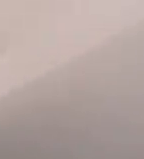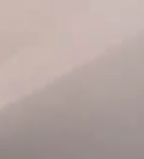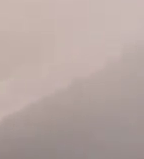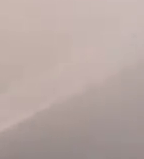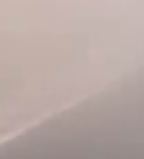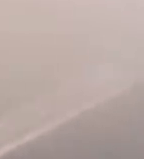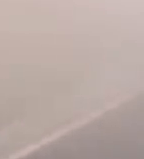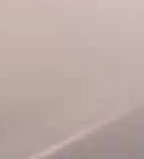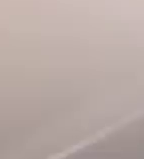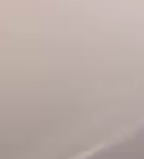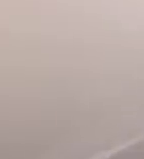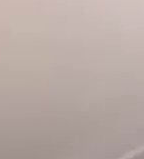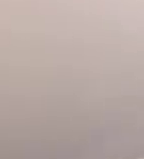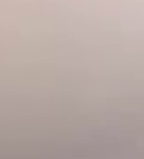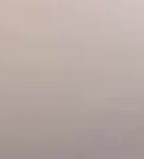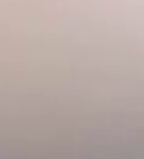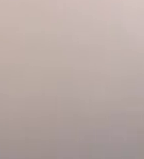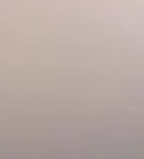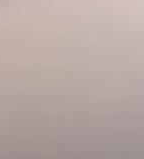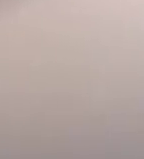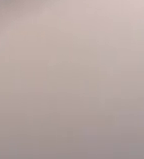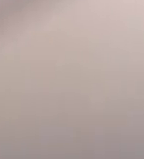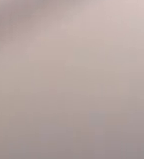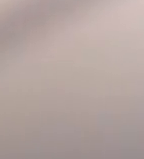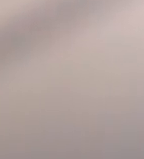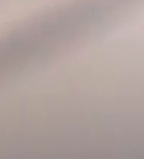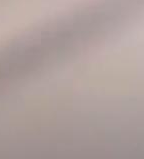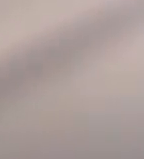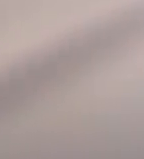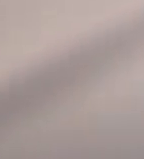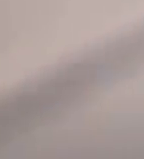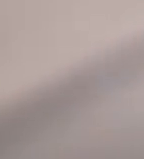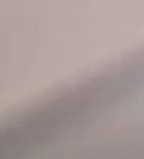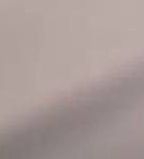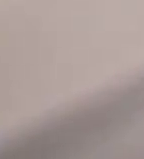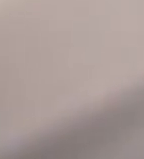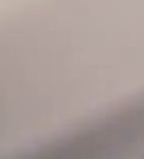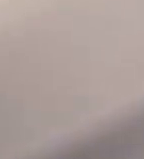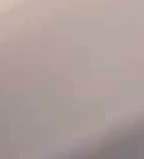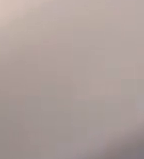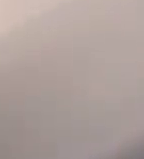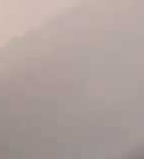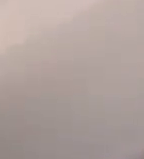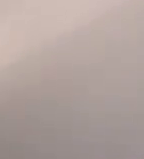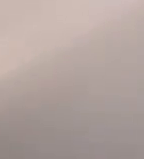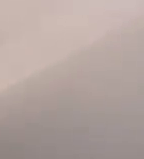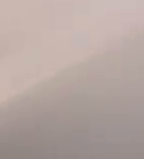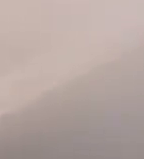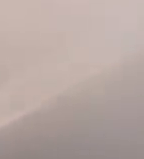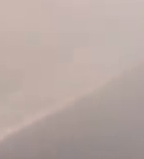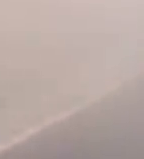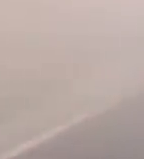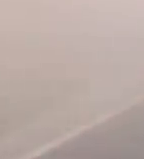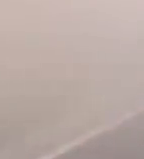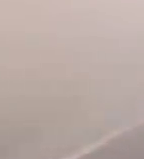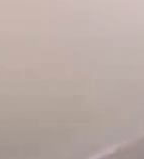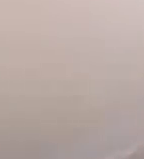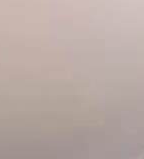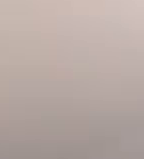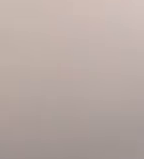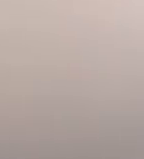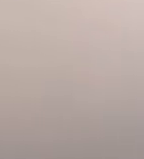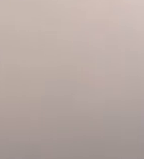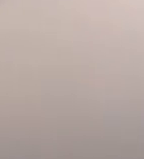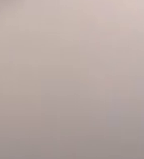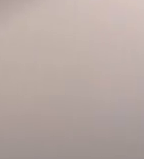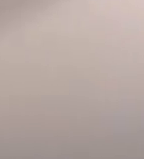balita. Kaya para sa pinakasariwang balita, mag-subscribe kayo sa aming YouTube channel. Para sa mga kapuso abroad, pwede nyo